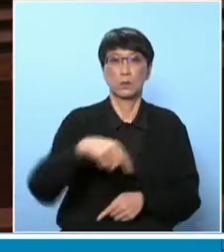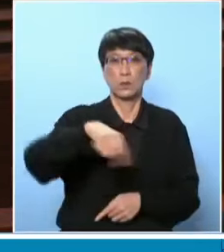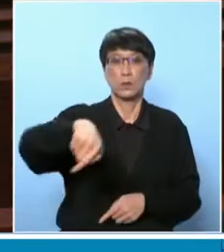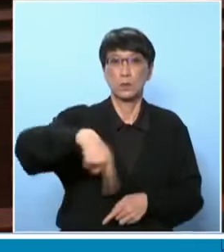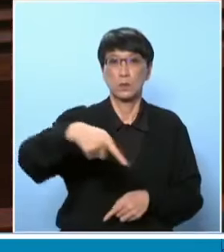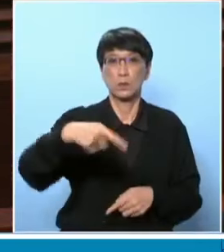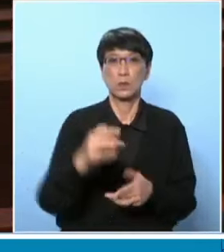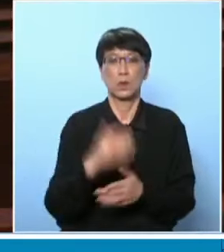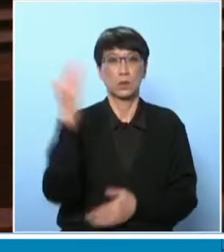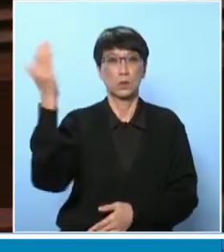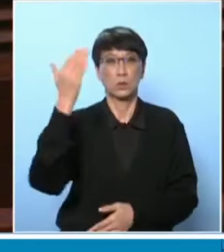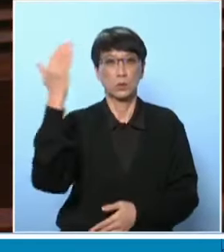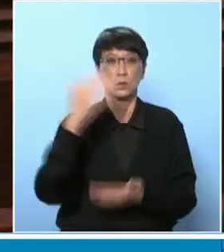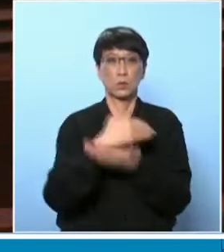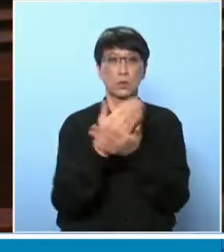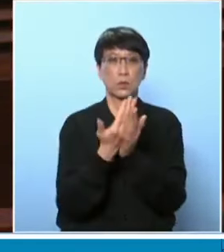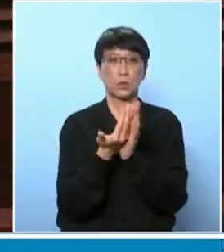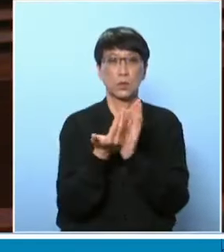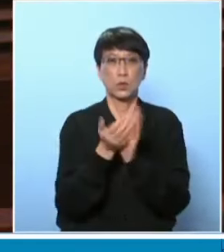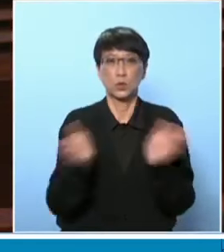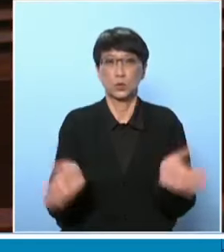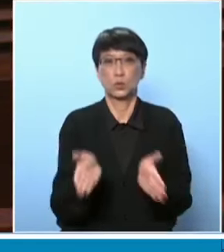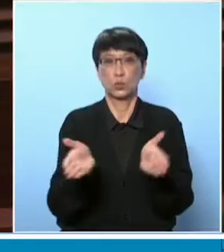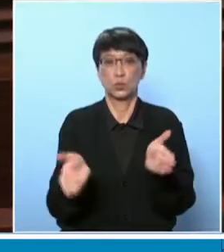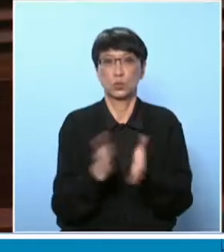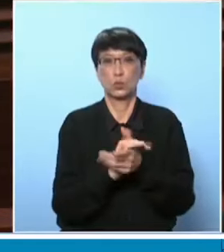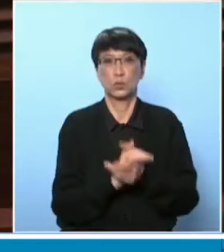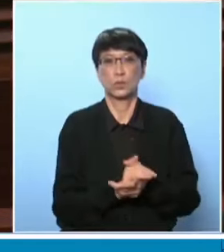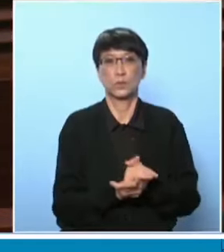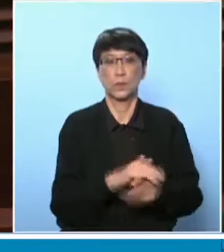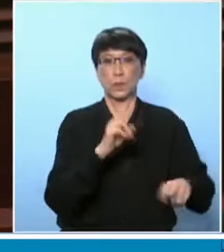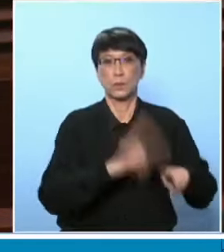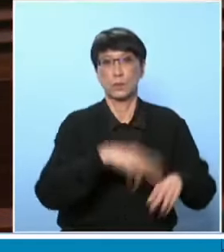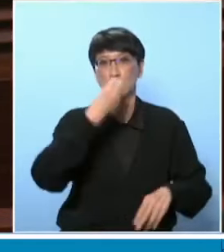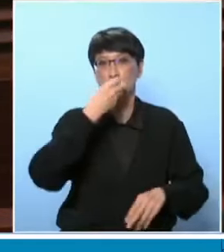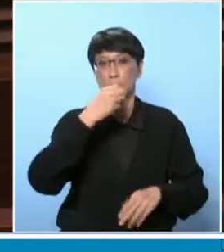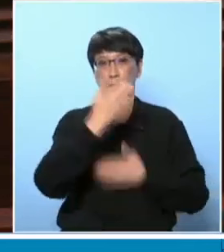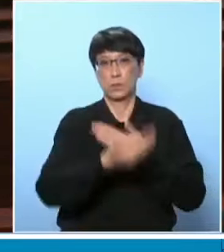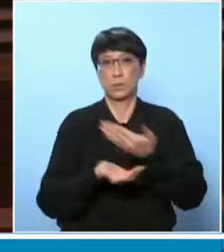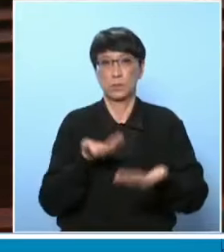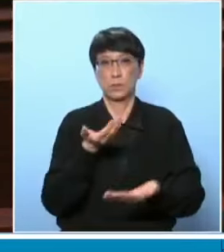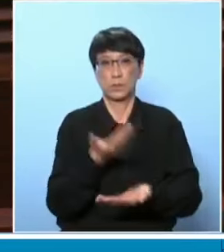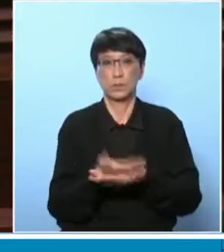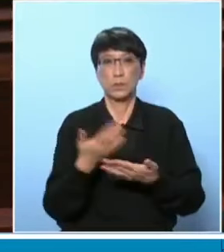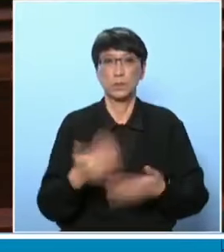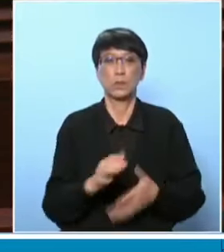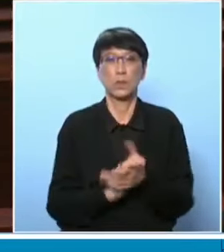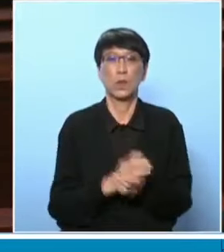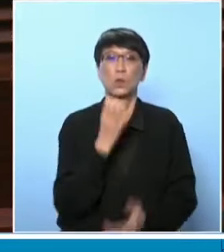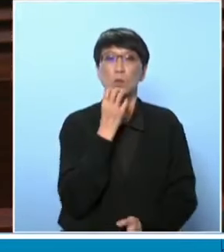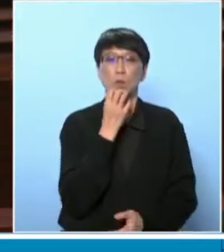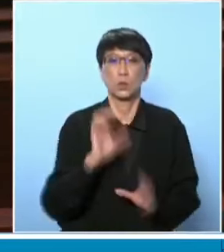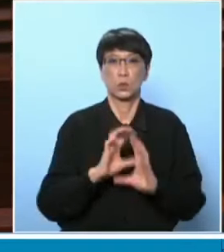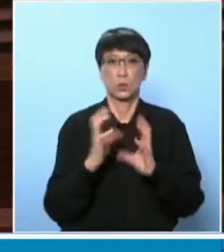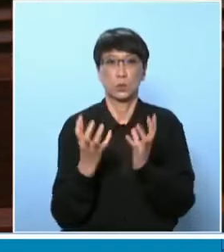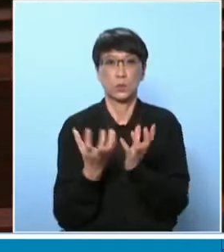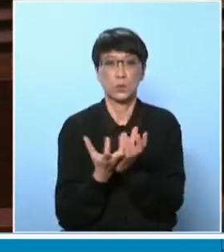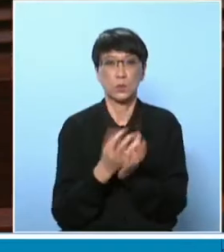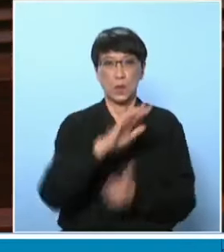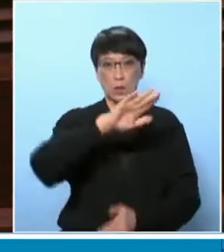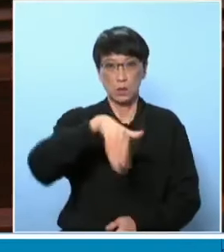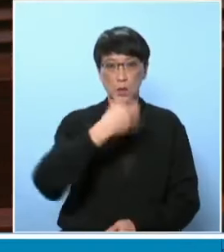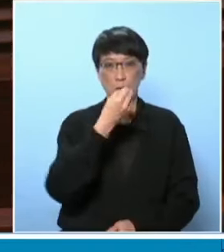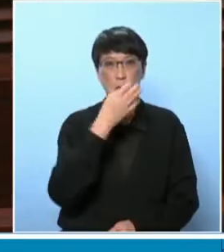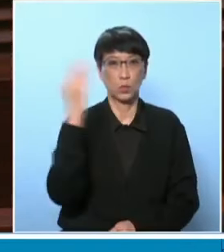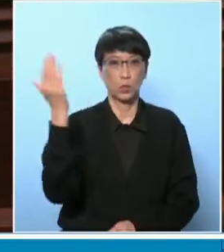節目和一系列的宣傳。自跨境旅遊開始復常， 嚟自東盟成員國的旅客數字